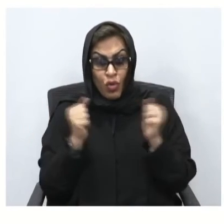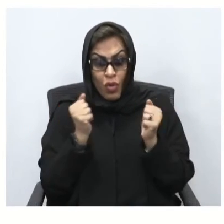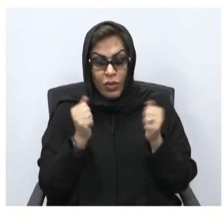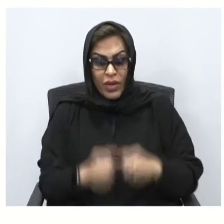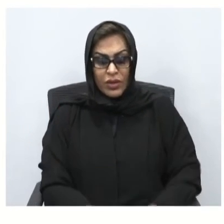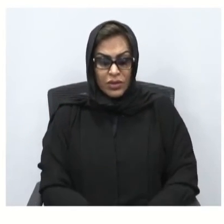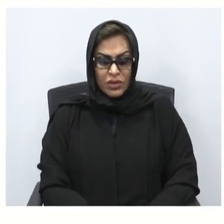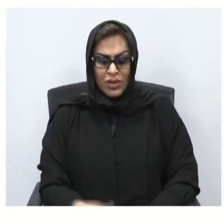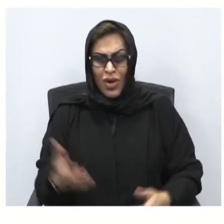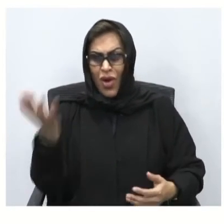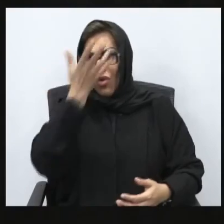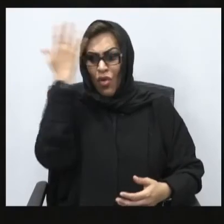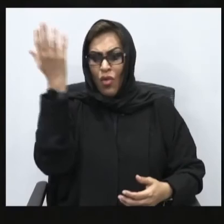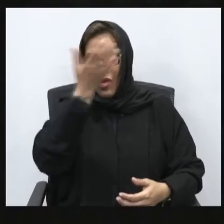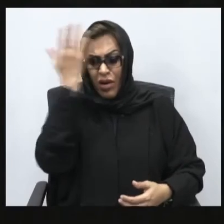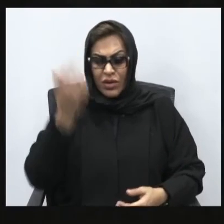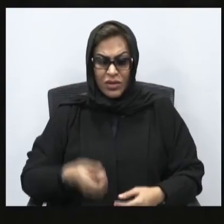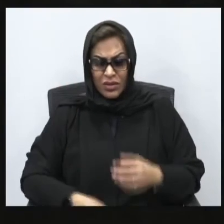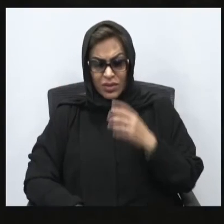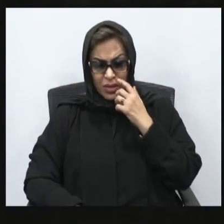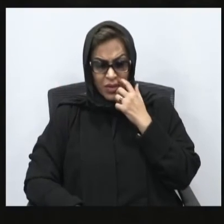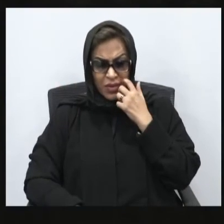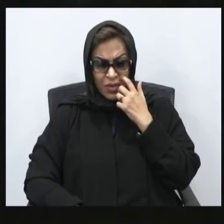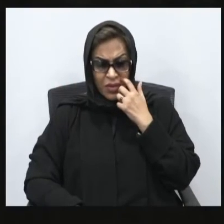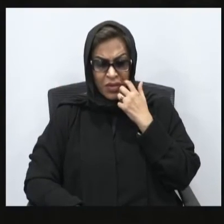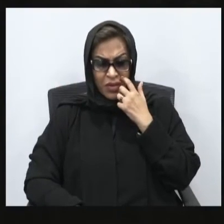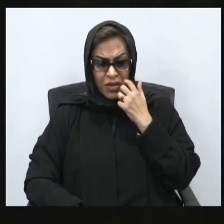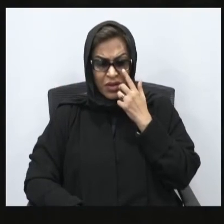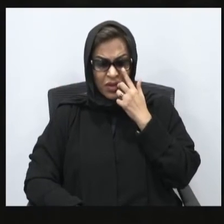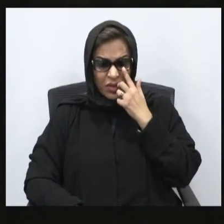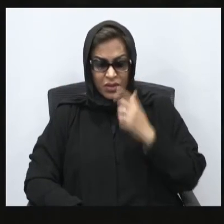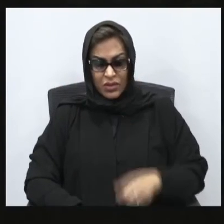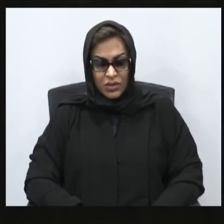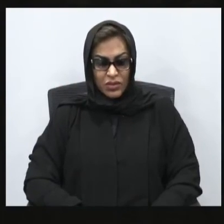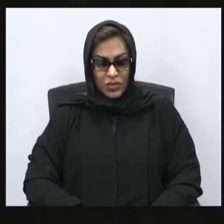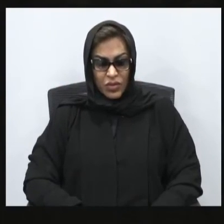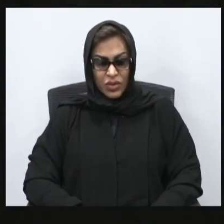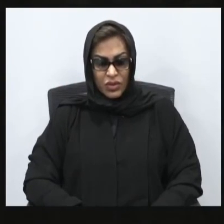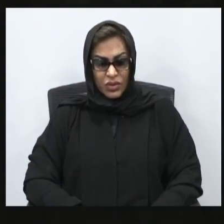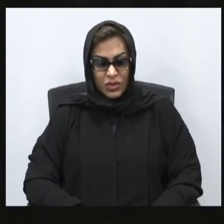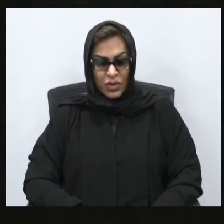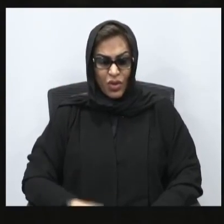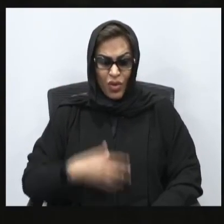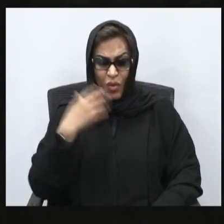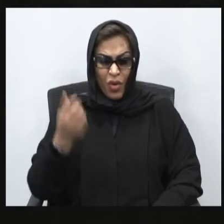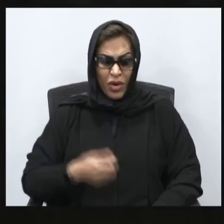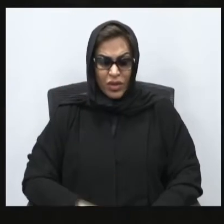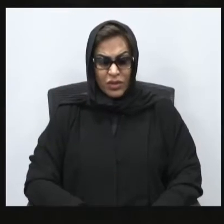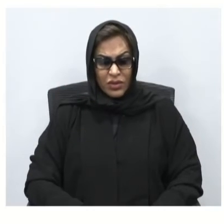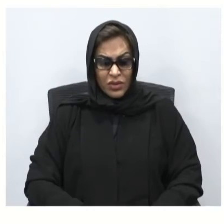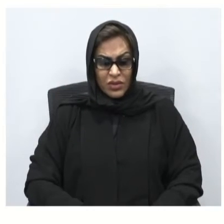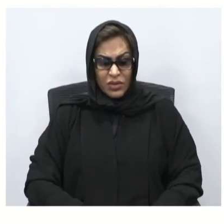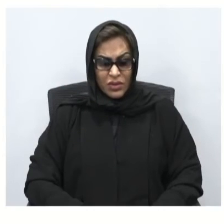البارد ودائما تكثر ضيق التنفس ل مرضى الربو في في فصل